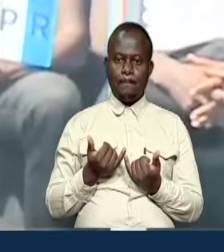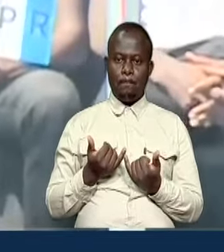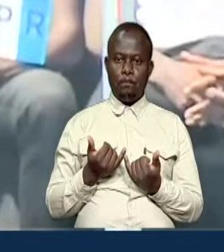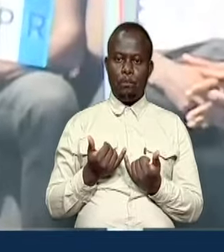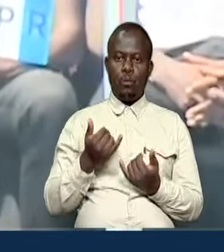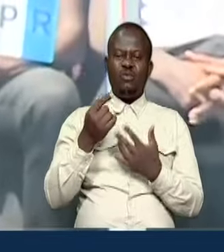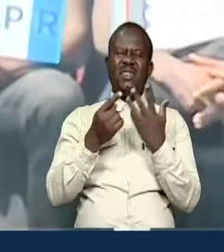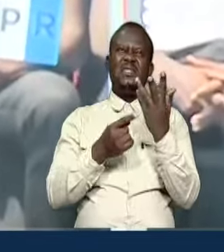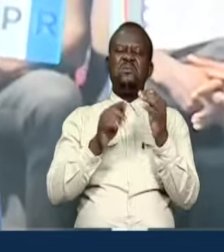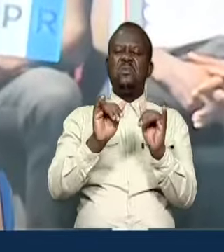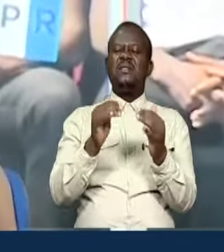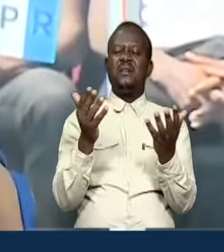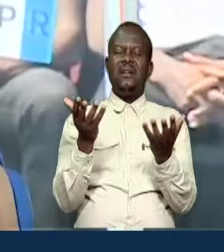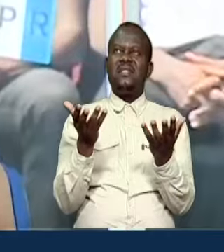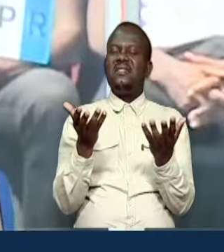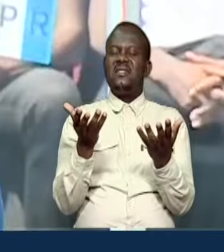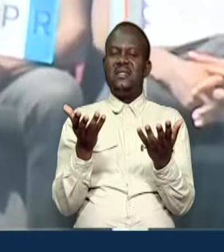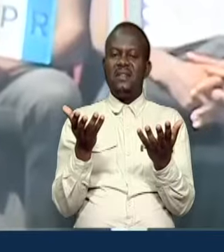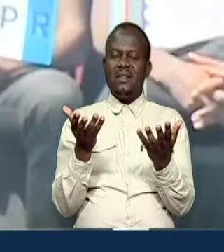icyo basigarana